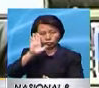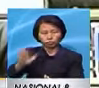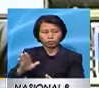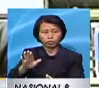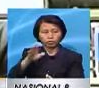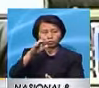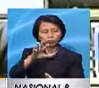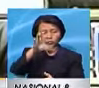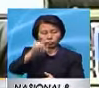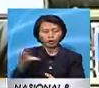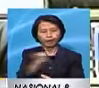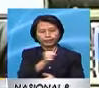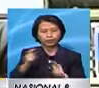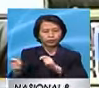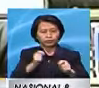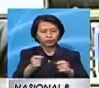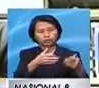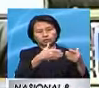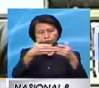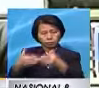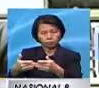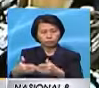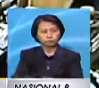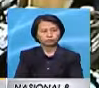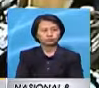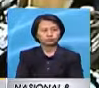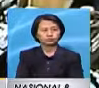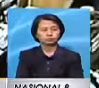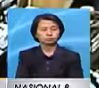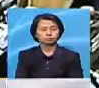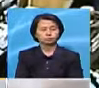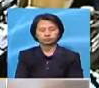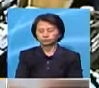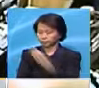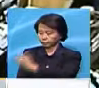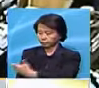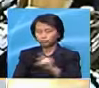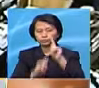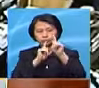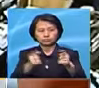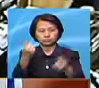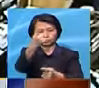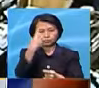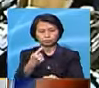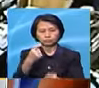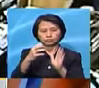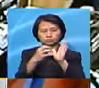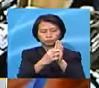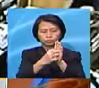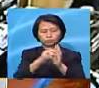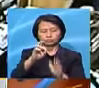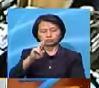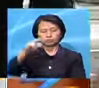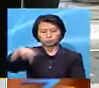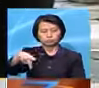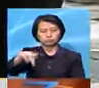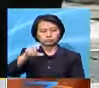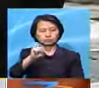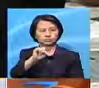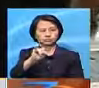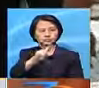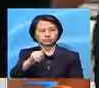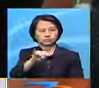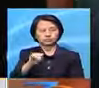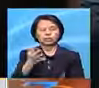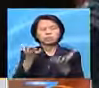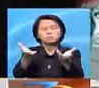supaya mereka boleh mengambil tindakan yang selanjutnya beliau menjawab soalan wakil pas Rantau Panjang Siti zailah Mohamad